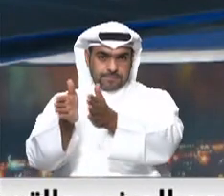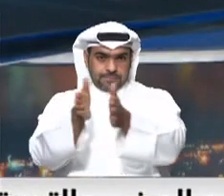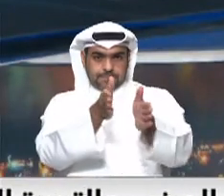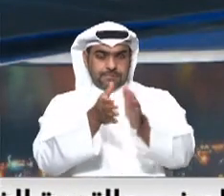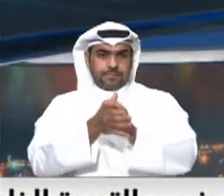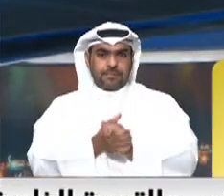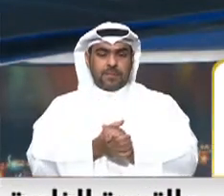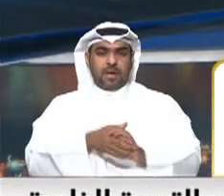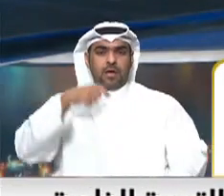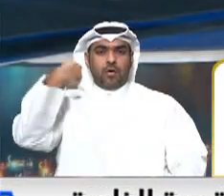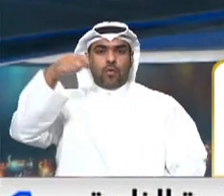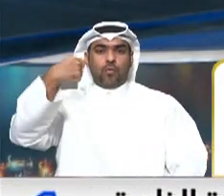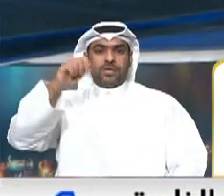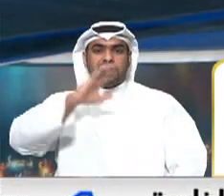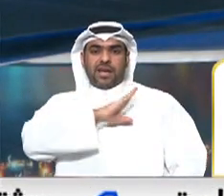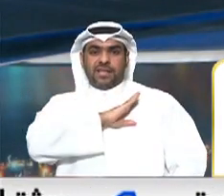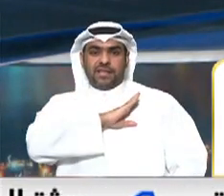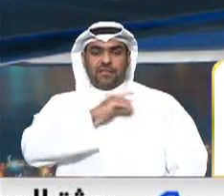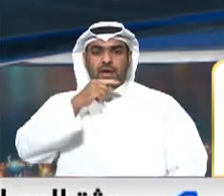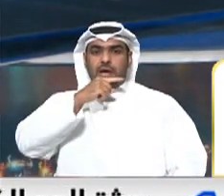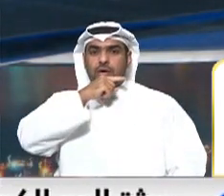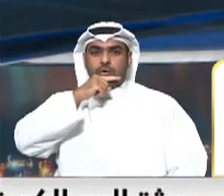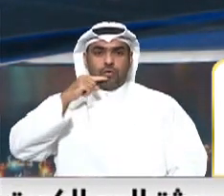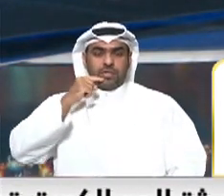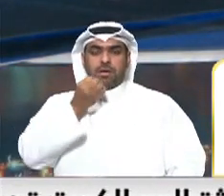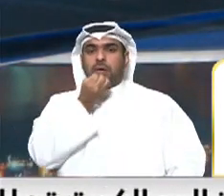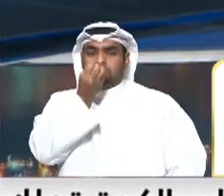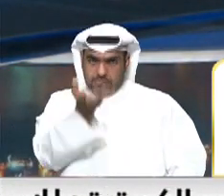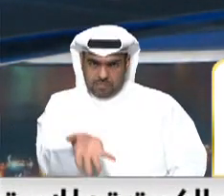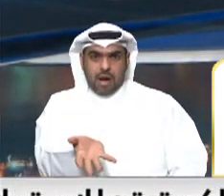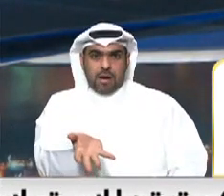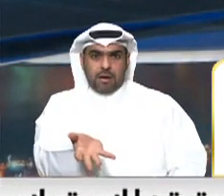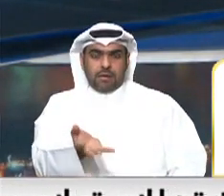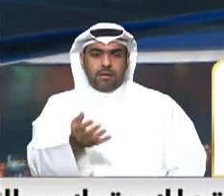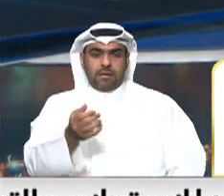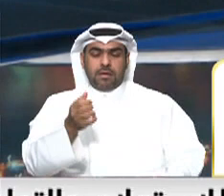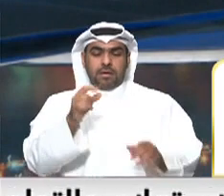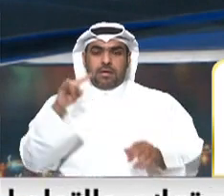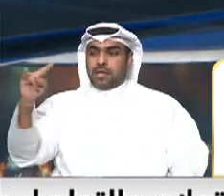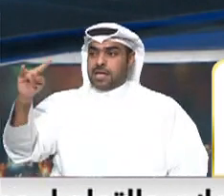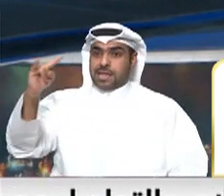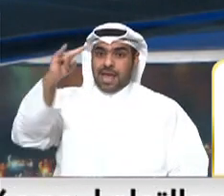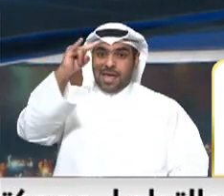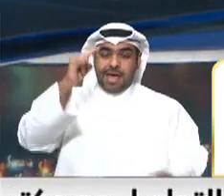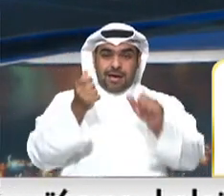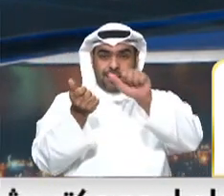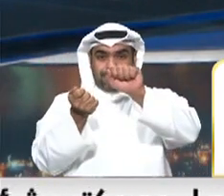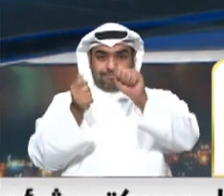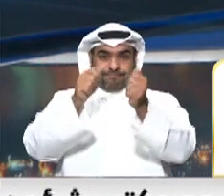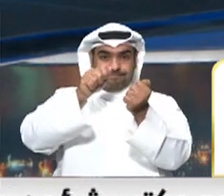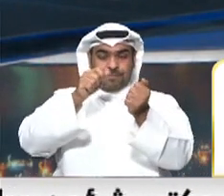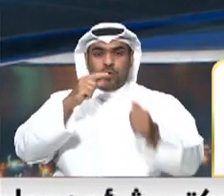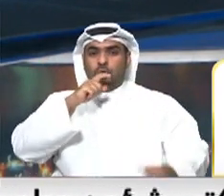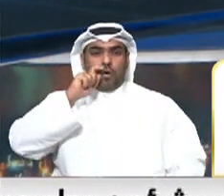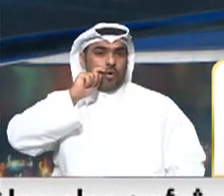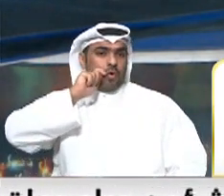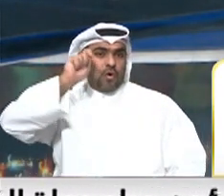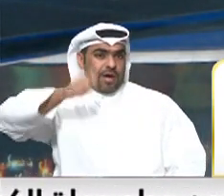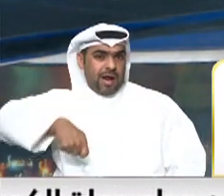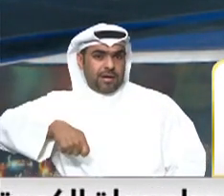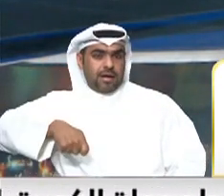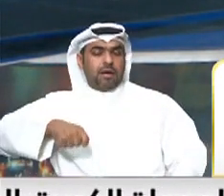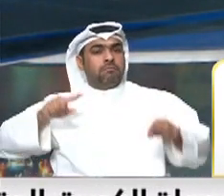اعلنت وزاره الدفاع الروسيه اسقاط 87 مسيره اوكرانيه خلال الليل استهدفت 70 منها